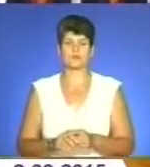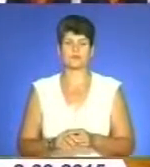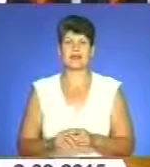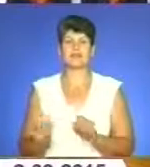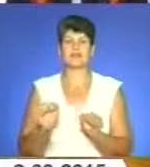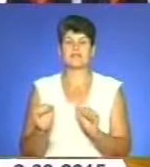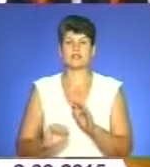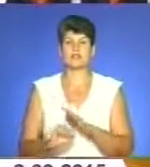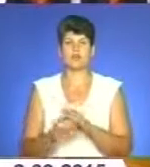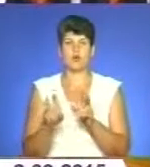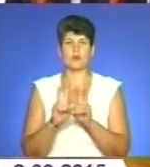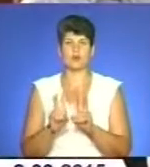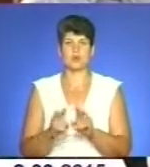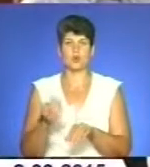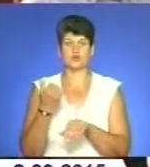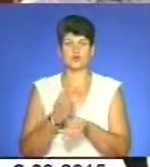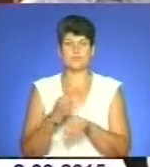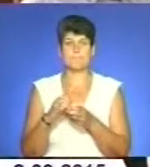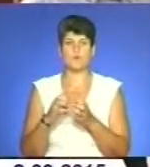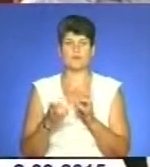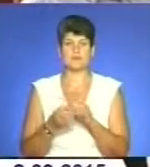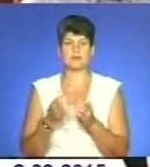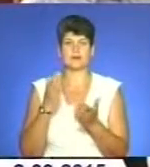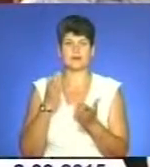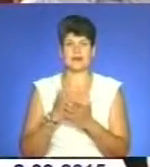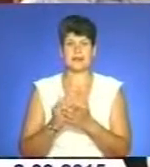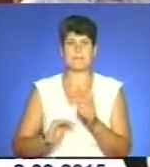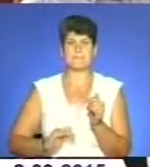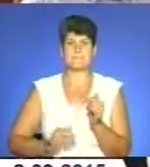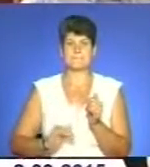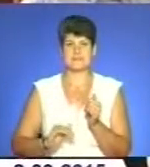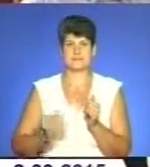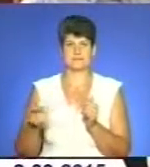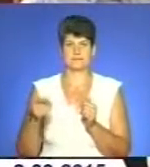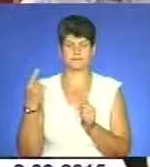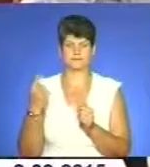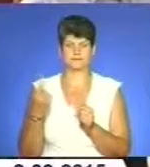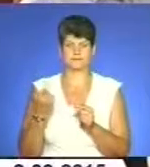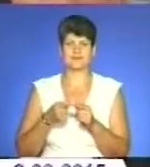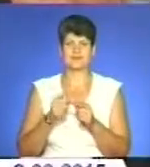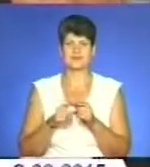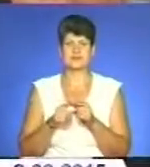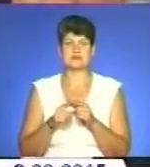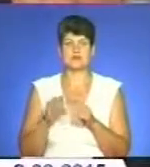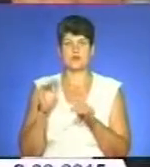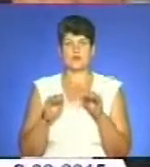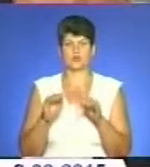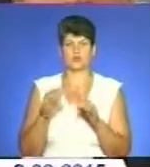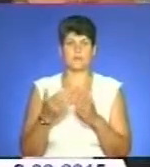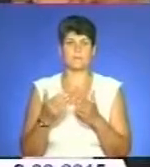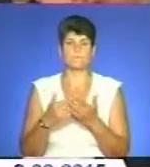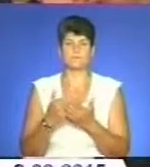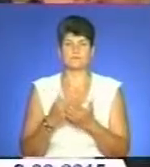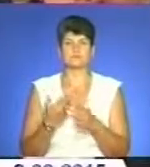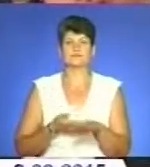фонду проаналізували основні проблеми, з якими стикаються бізнесмени на Тернопільщині. Це хитка регуляторна політика,